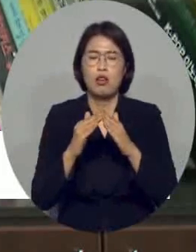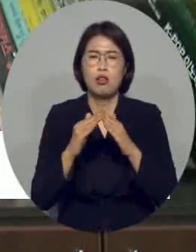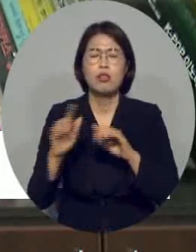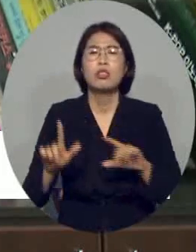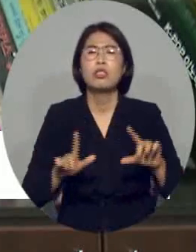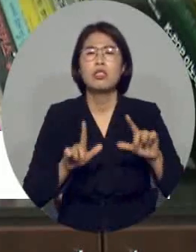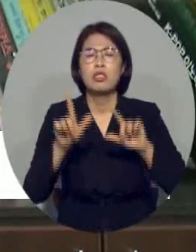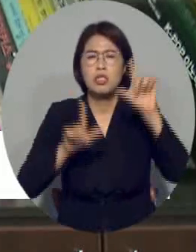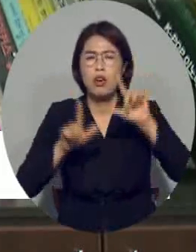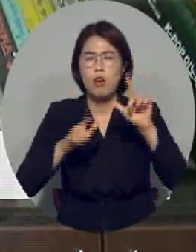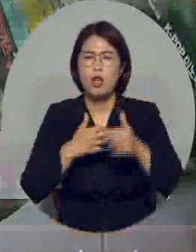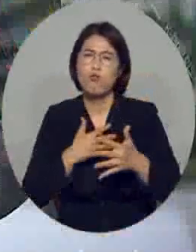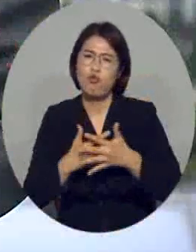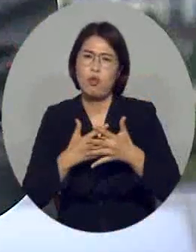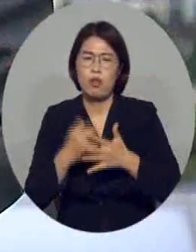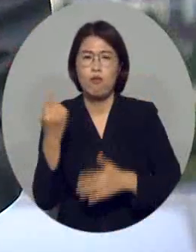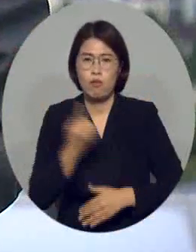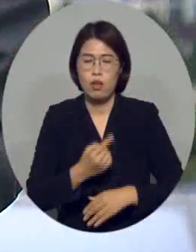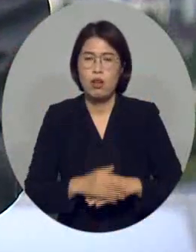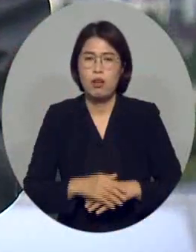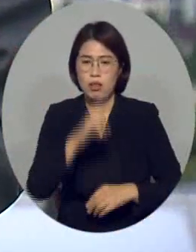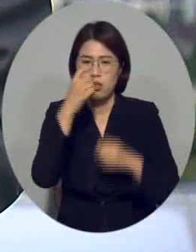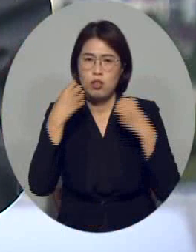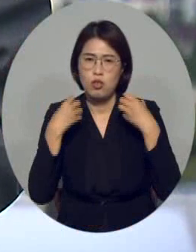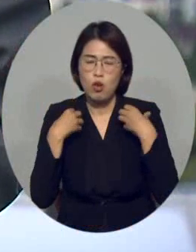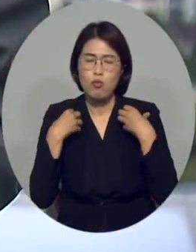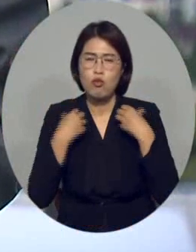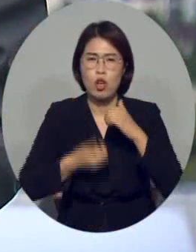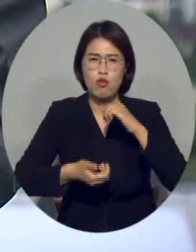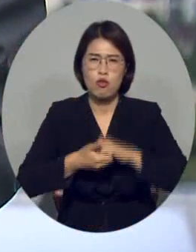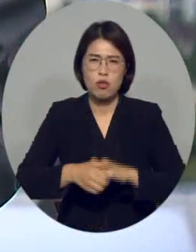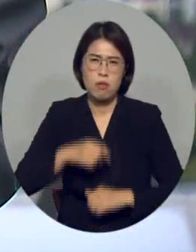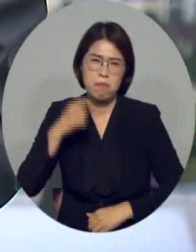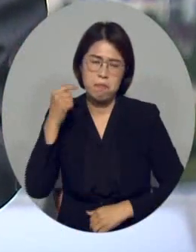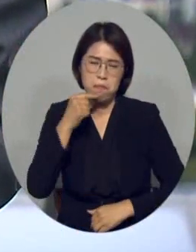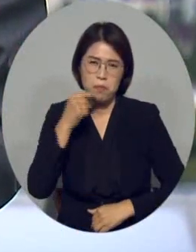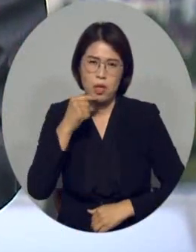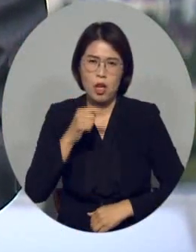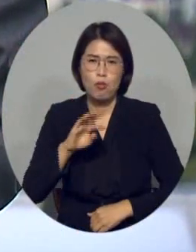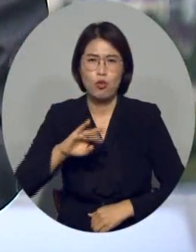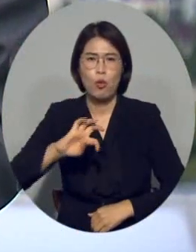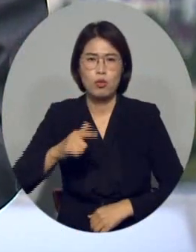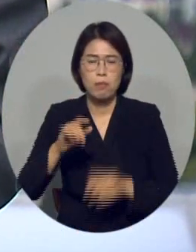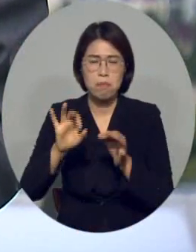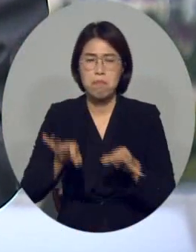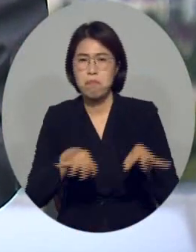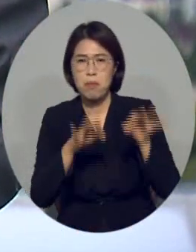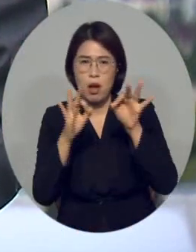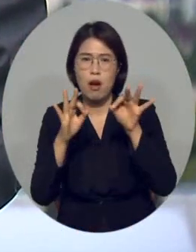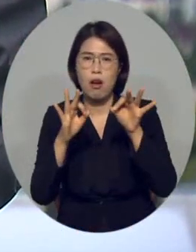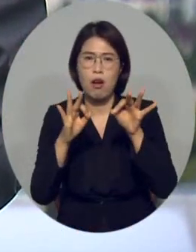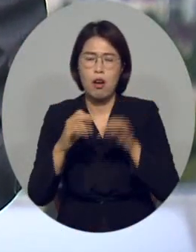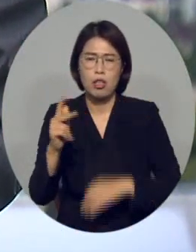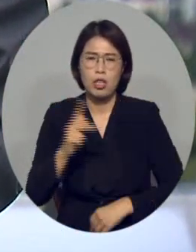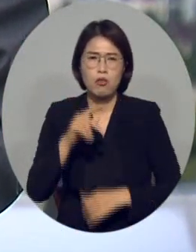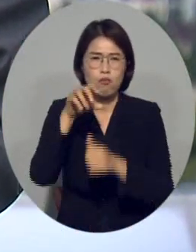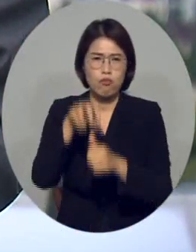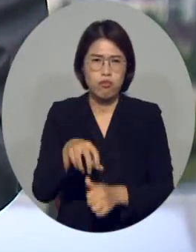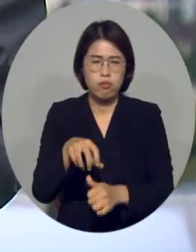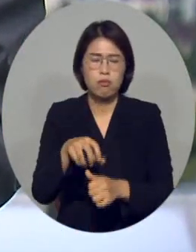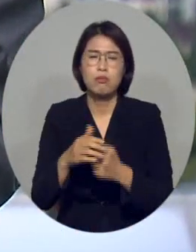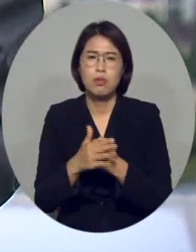굉장히 불안해지게 됩니다. 정부의 강력한 규제에도 부동산 오름세는 꺾이지 않고 있고 대출마저